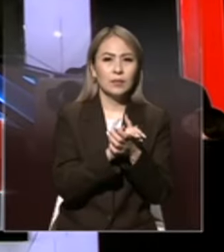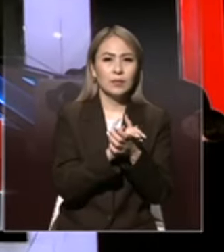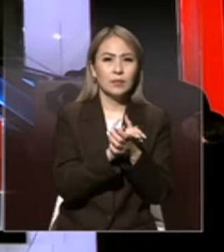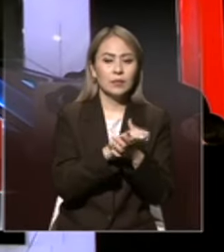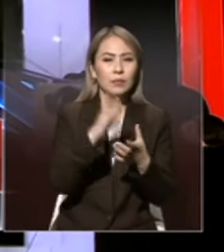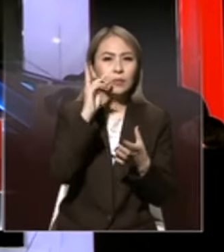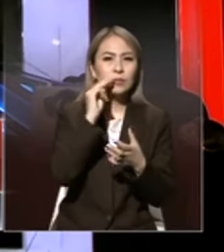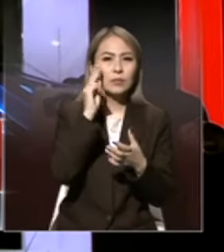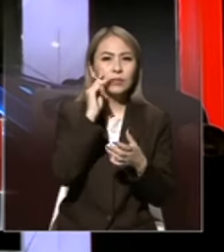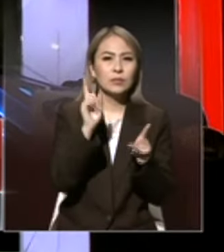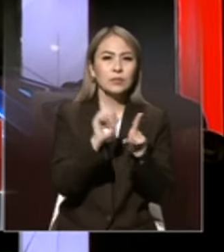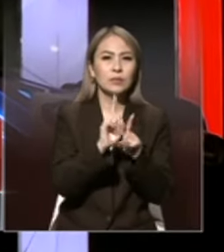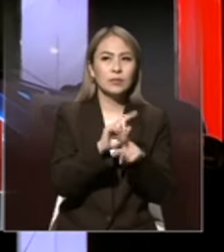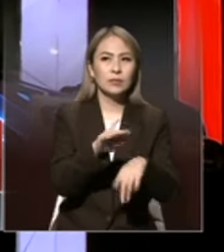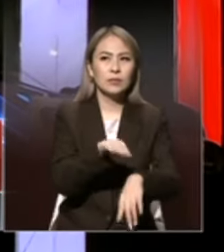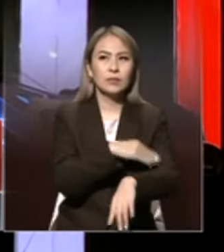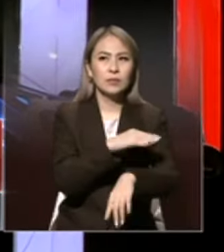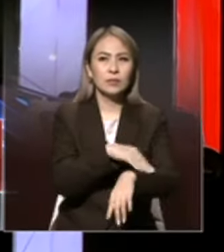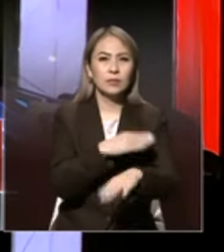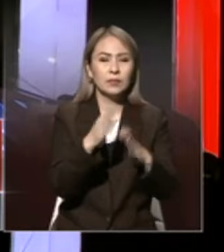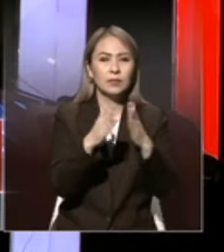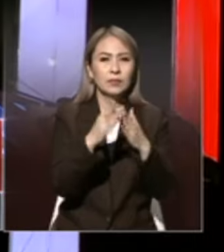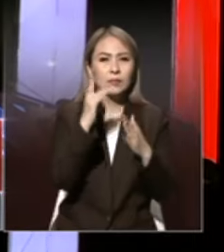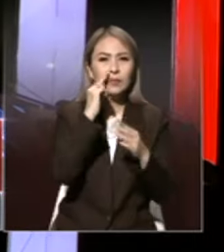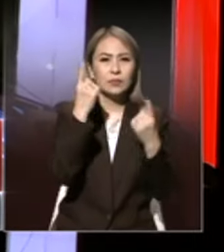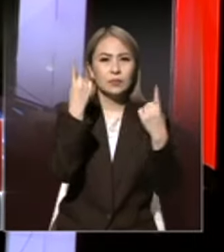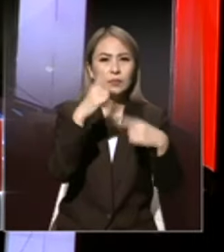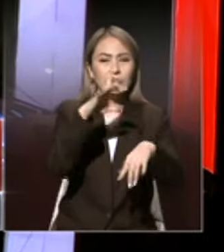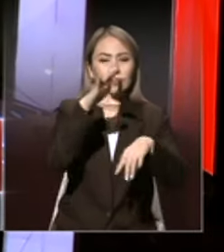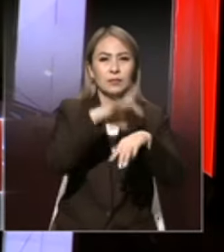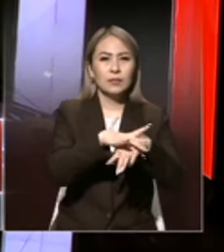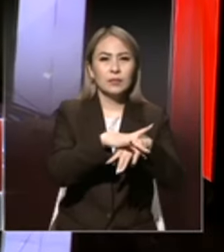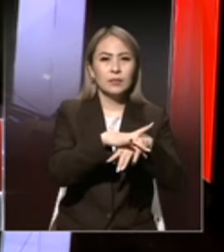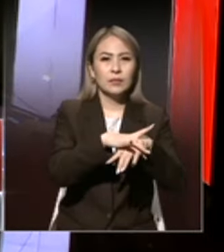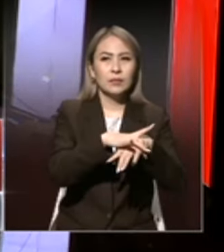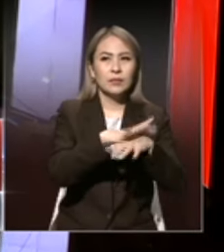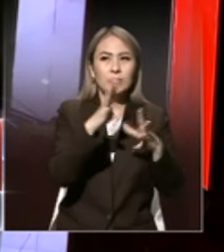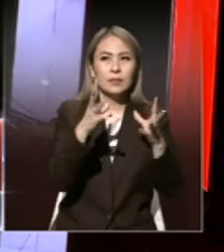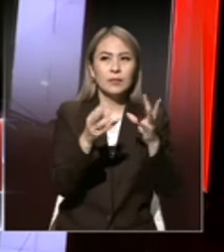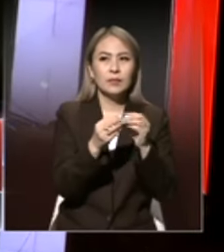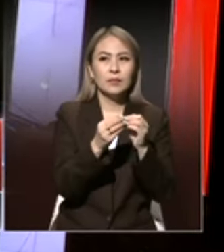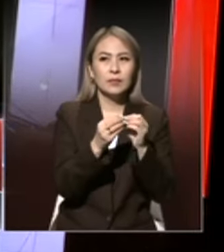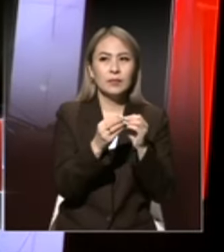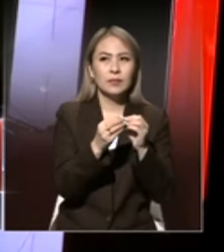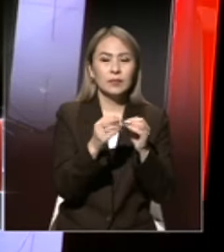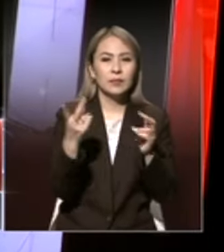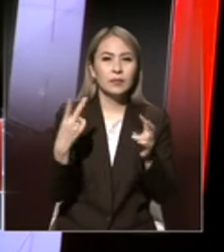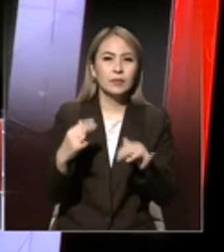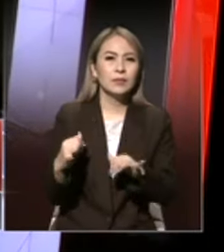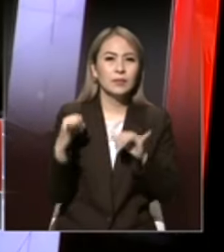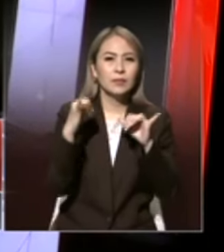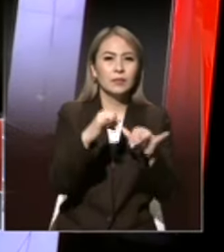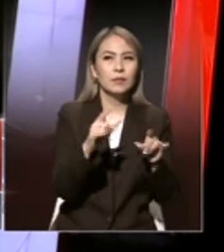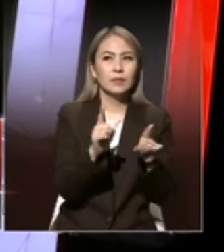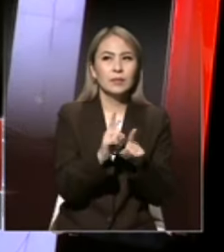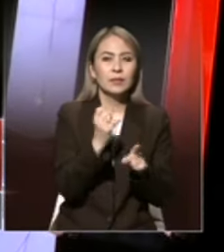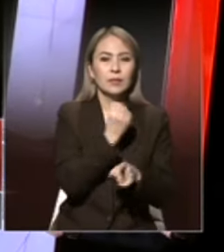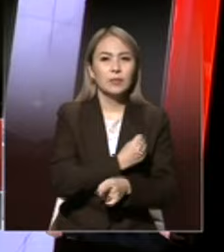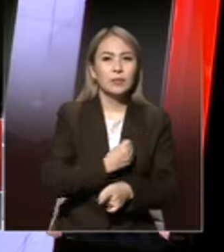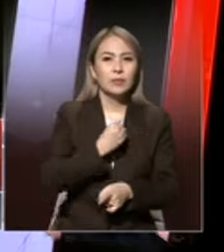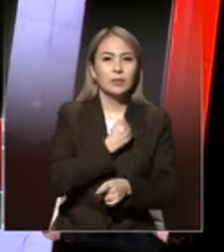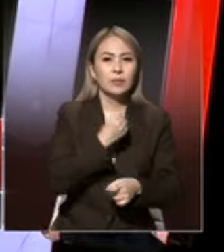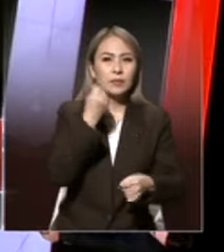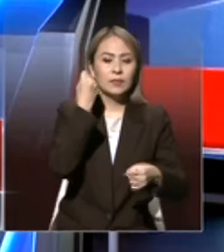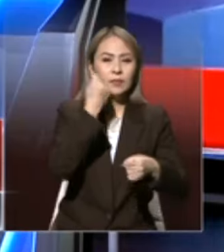Таныс жігітім келіншегін ұстап алды үйінде басқа ер азаматпен. Сөйтіп біз барам дегенше, енді ол ашудың үстінде